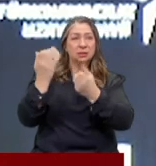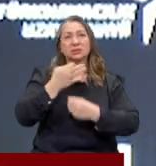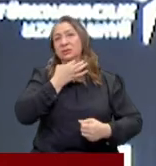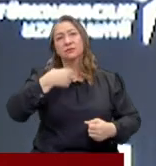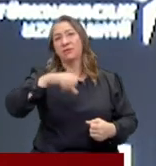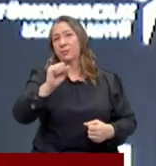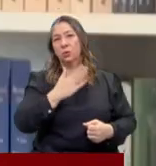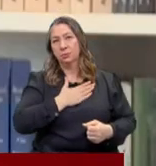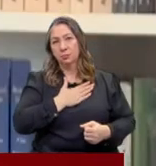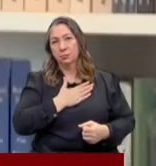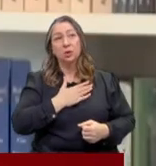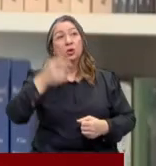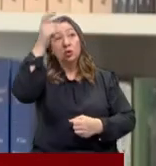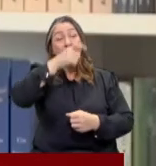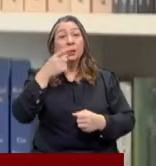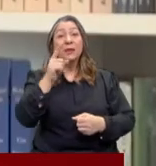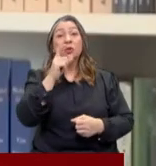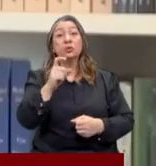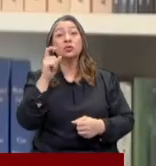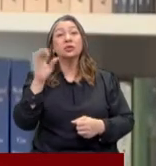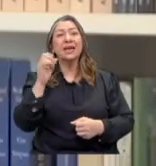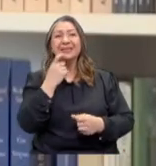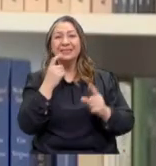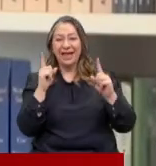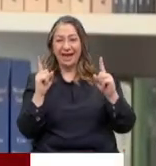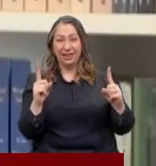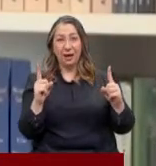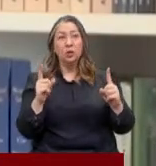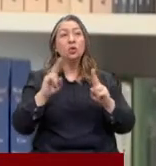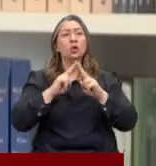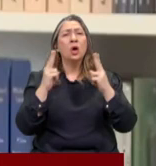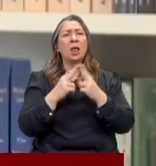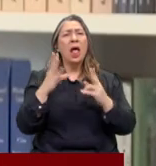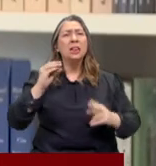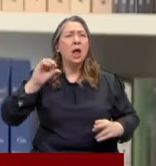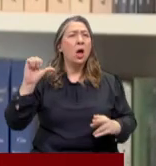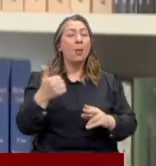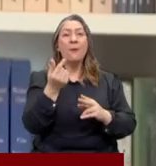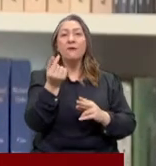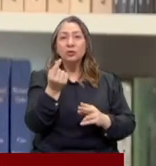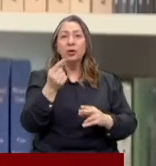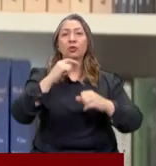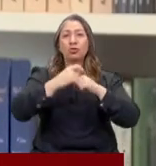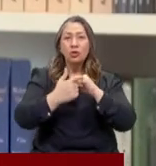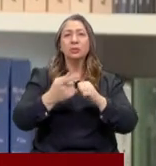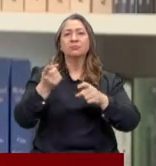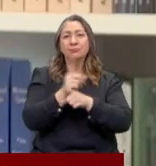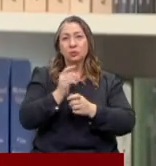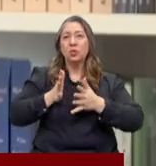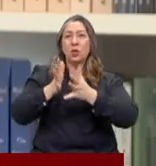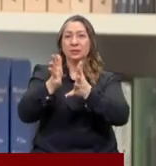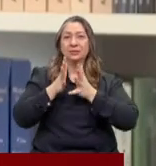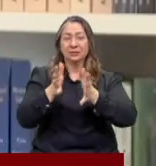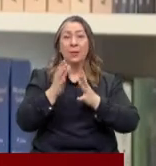rıza göstermeyeceğiz. Türkiye 1990'lı yıllara kadar dünyanın en önemli bakliyat üreticisi ülkelerinden